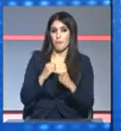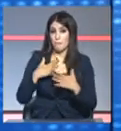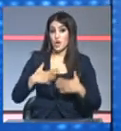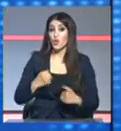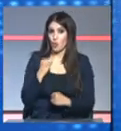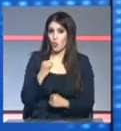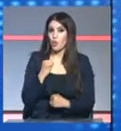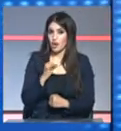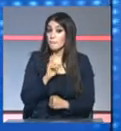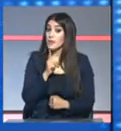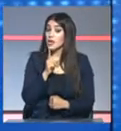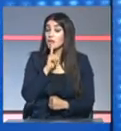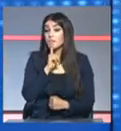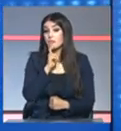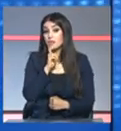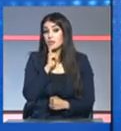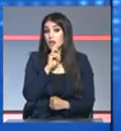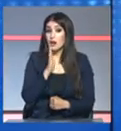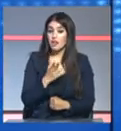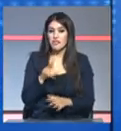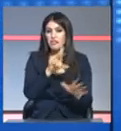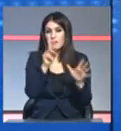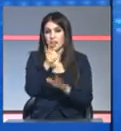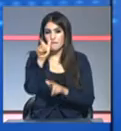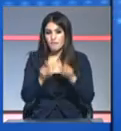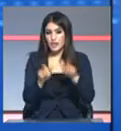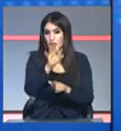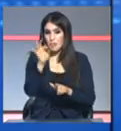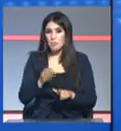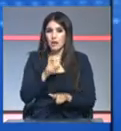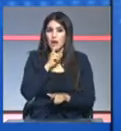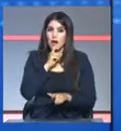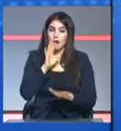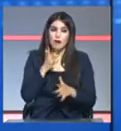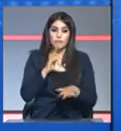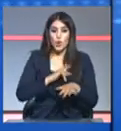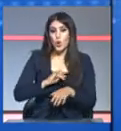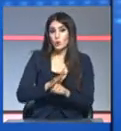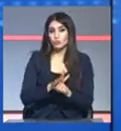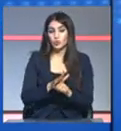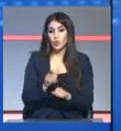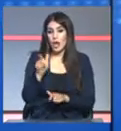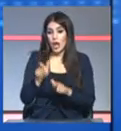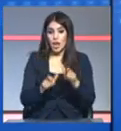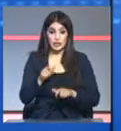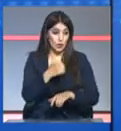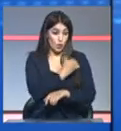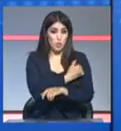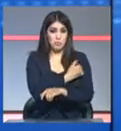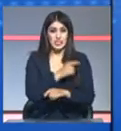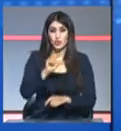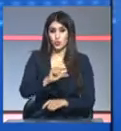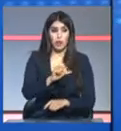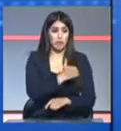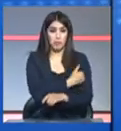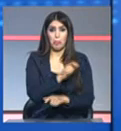زالت ثمانين في المائه من الناس اللي هو ما يصير فيه على قبل وليس العدد ضئيل جدا